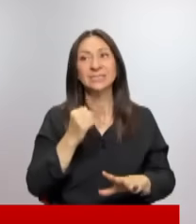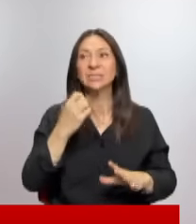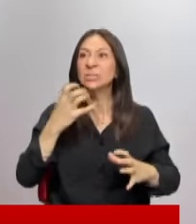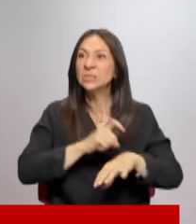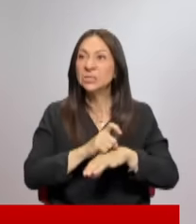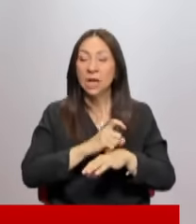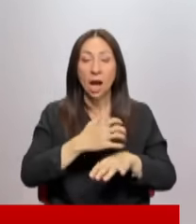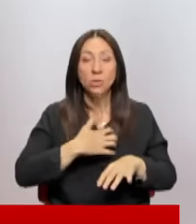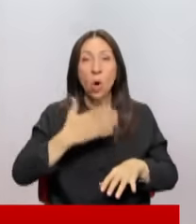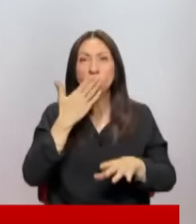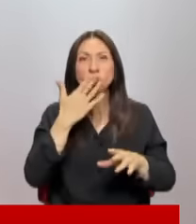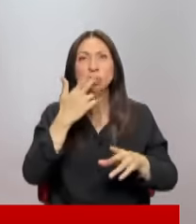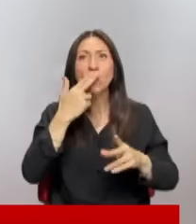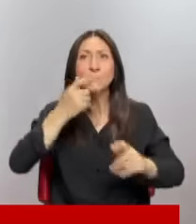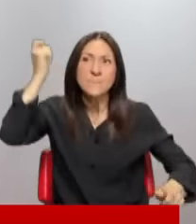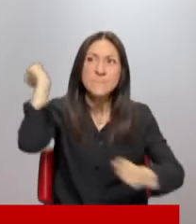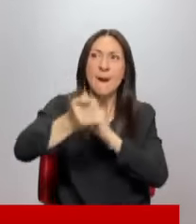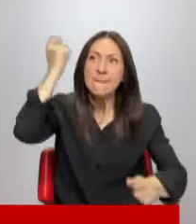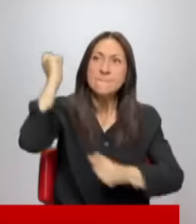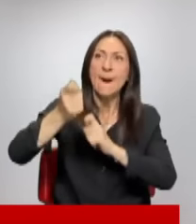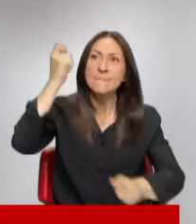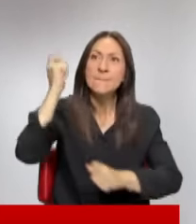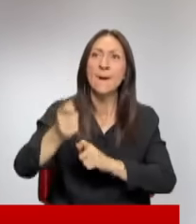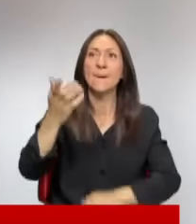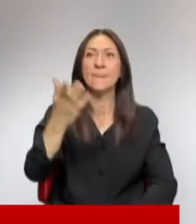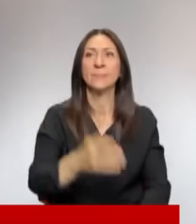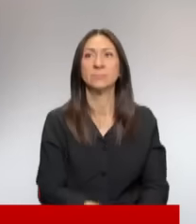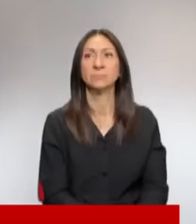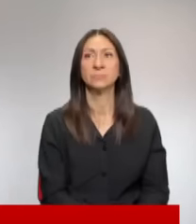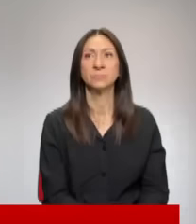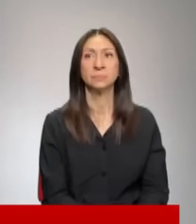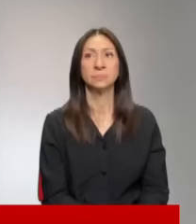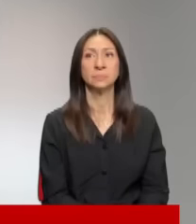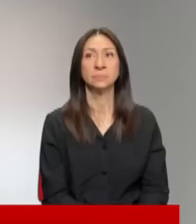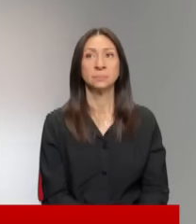hırsını anaokulunun camlarından aldı. Yürü çekiyorum. Bu şahıs şu anda